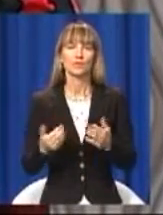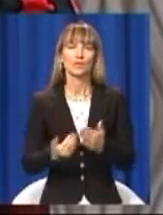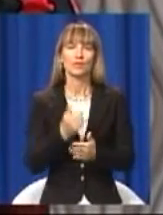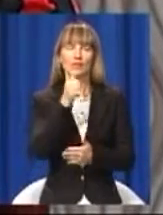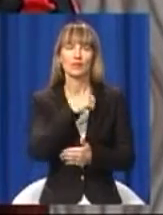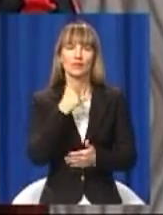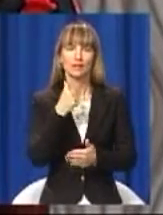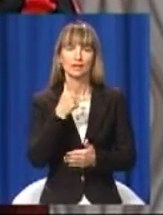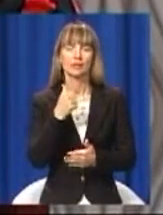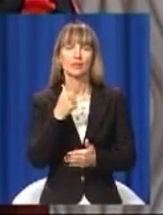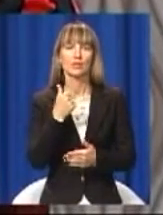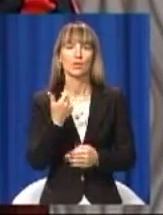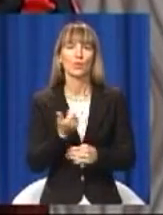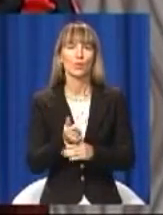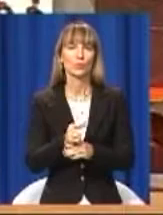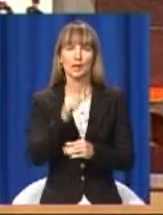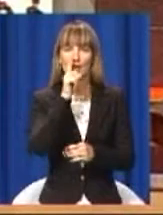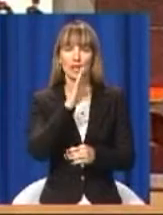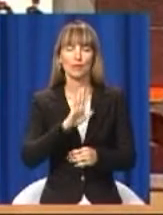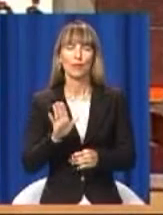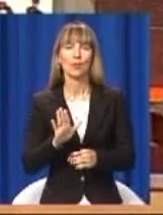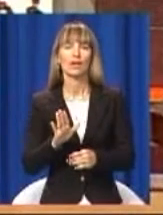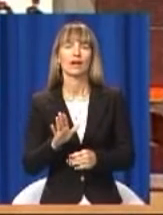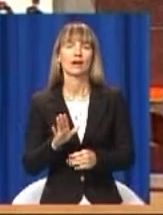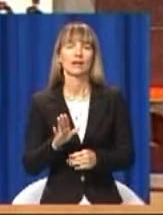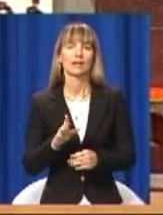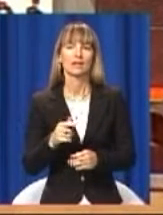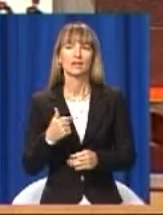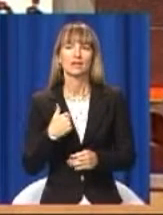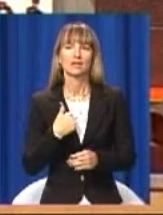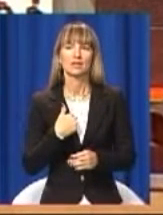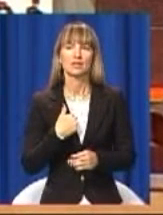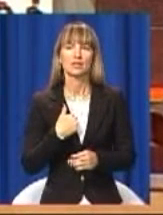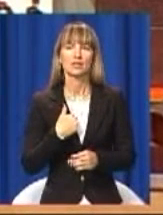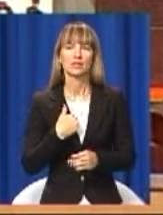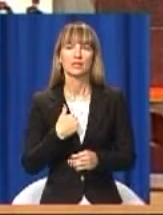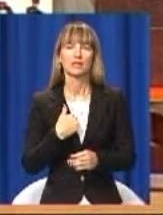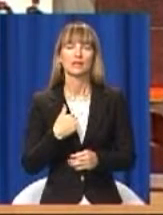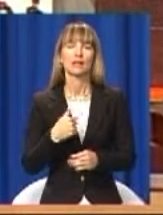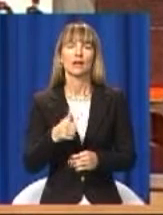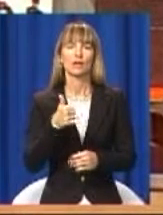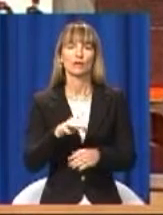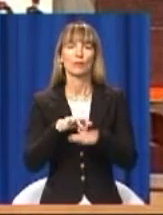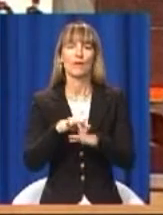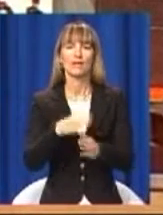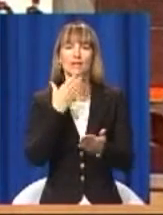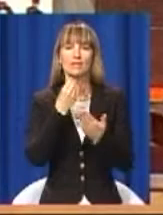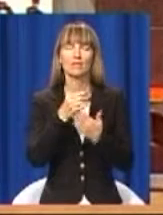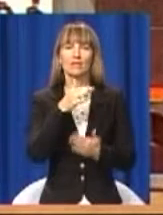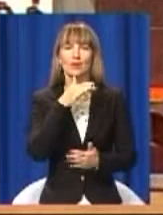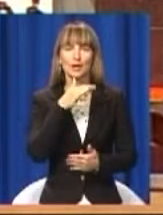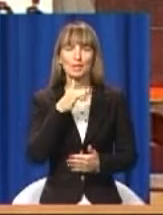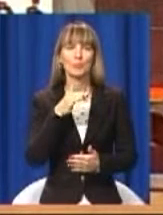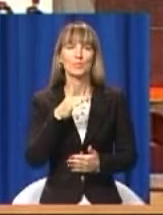свій? Ну, дуже непогано. Я дуже гарно провела свій час